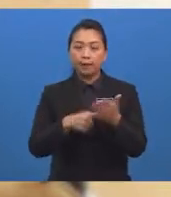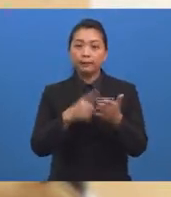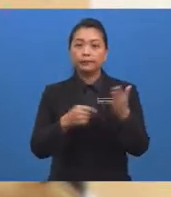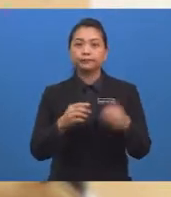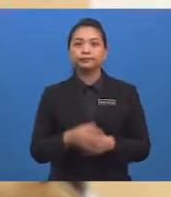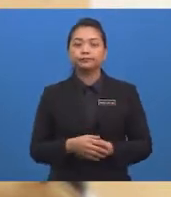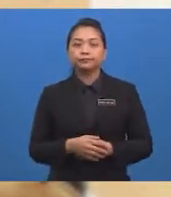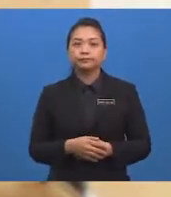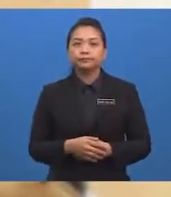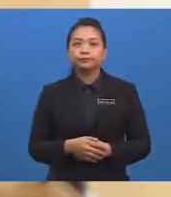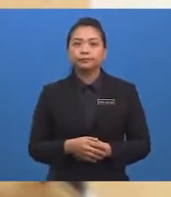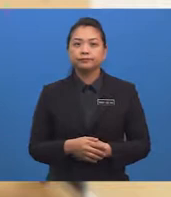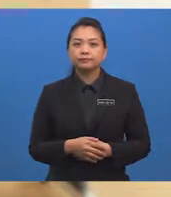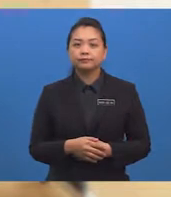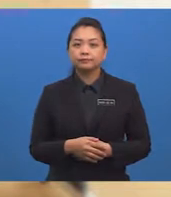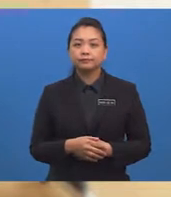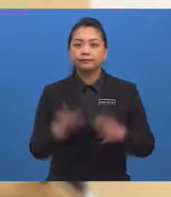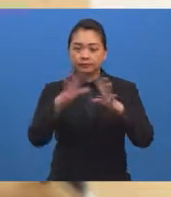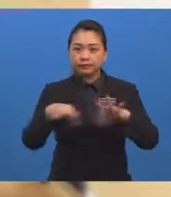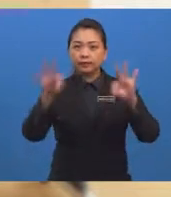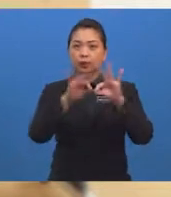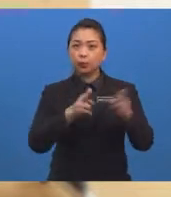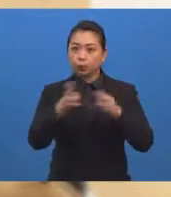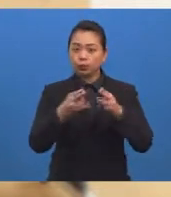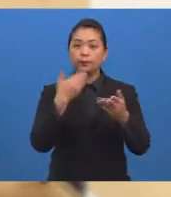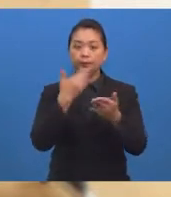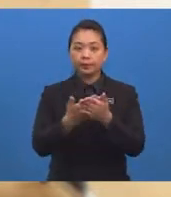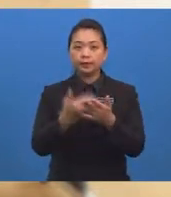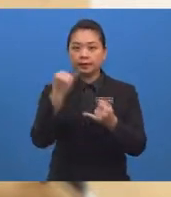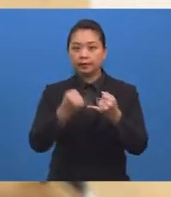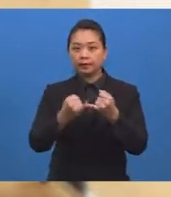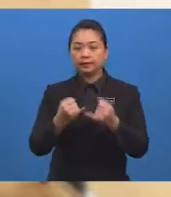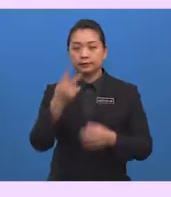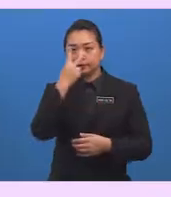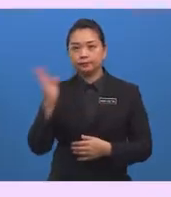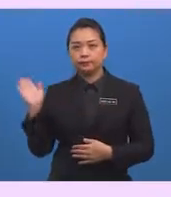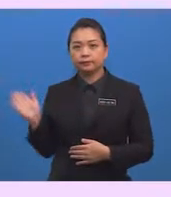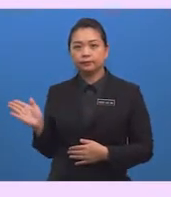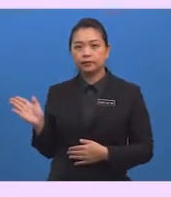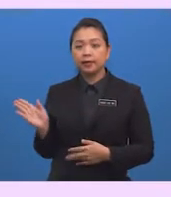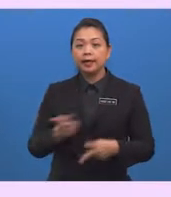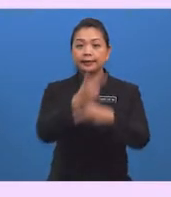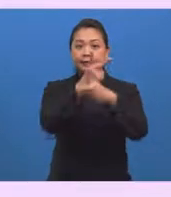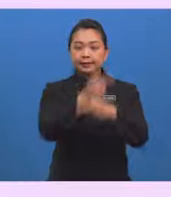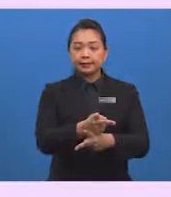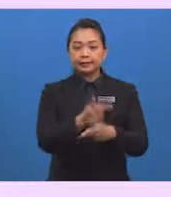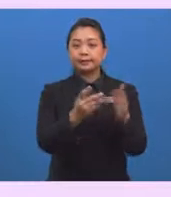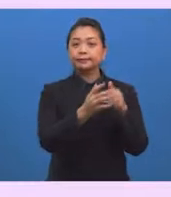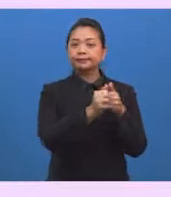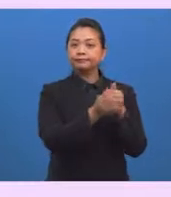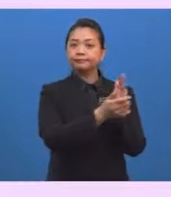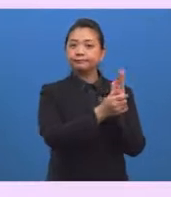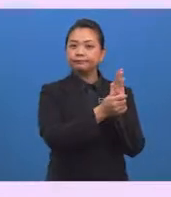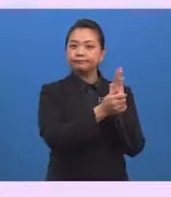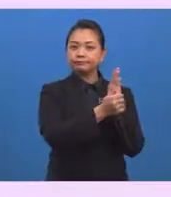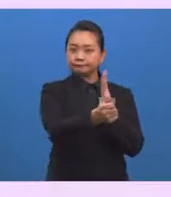para pelajar, kepentingan tadbir urus baik yang terakhir adalah mengekalkan profesionalisme